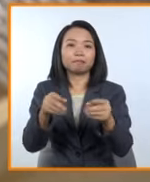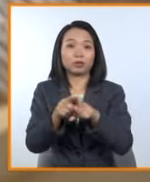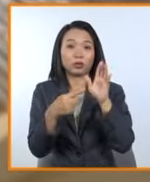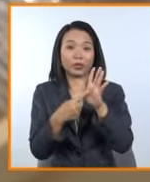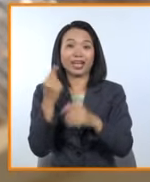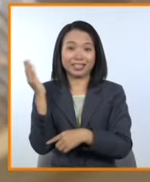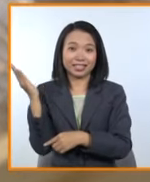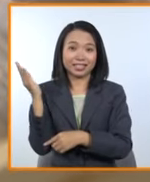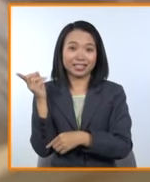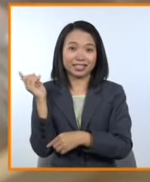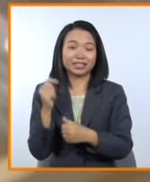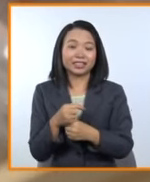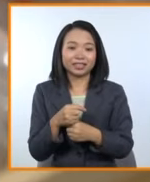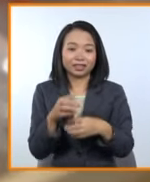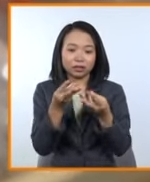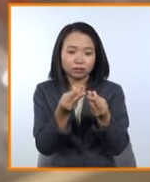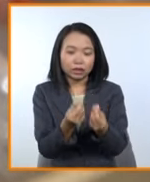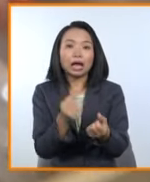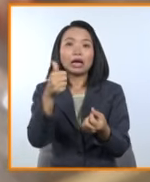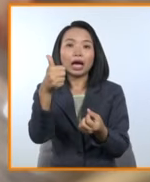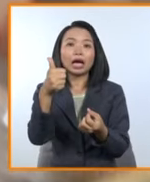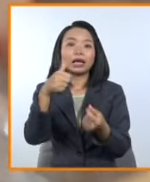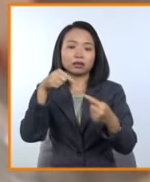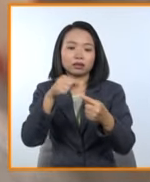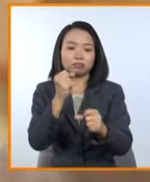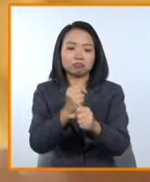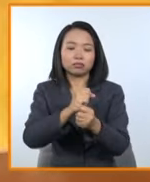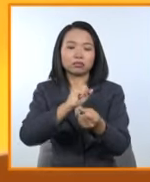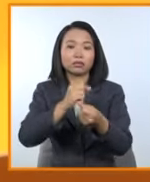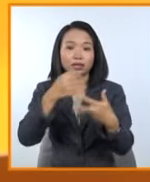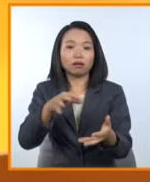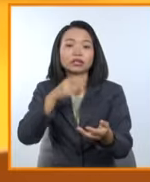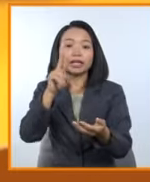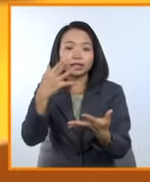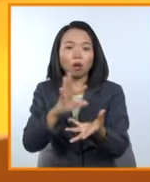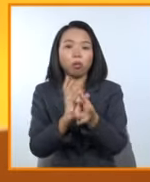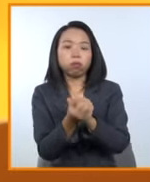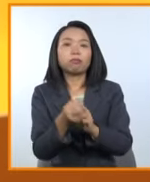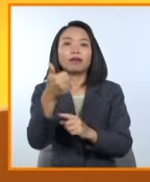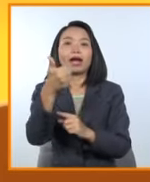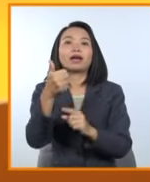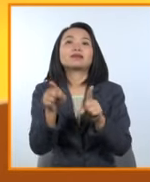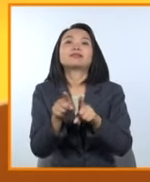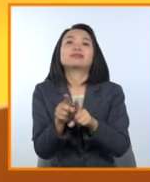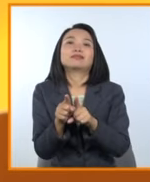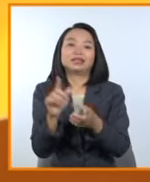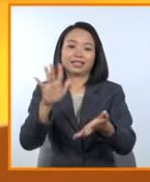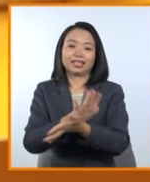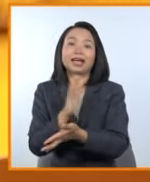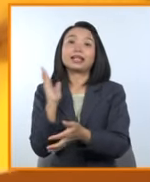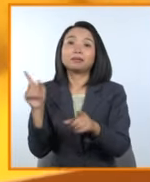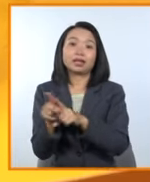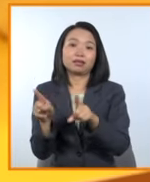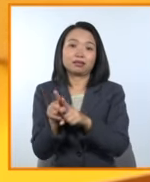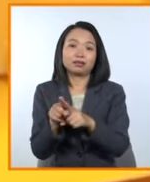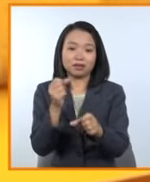มันก็เป็นสิ่งที่สามารถย่อยสลายได้เป็นการรีไซเคิลได้ 100% นะคะพวกกระดาษพวกนี้เนี่ยเราก็ทำมาจากเป็นพวกฟู้ดเกรด